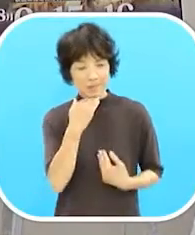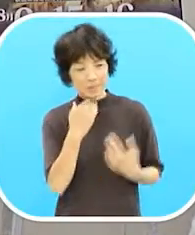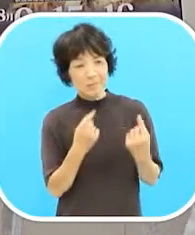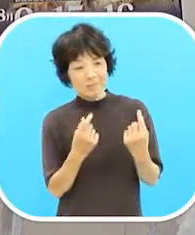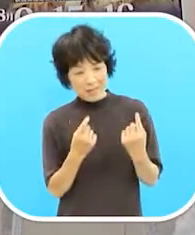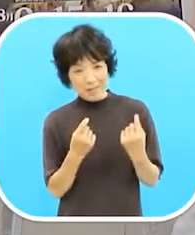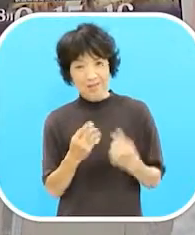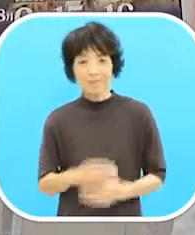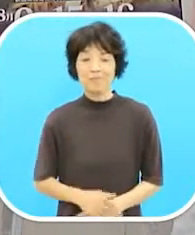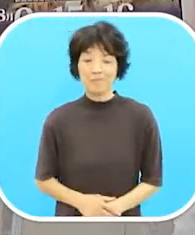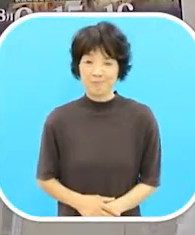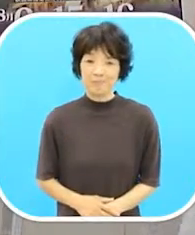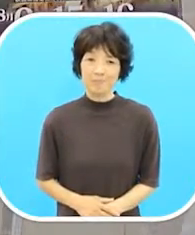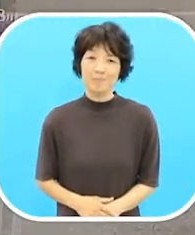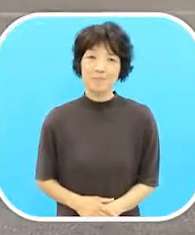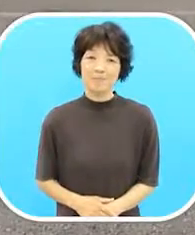ね。